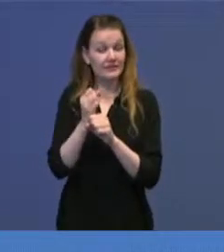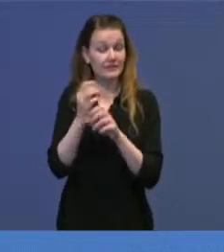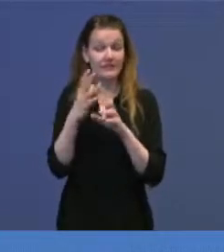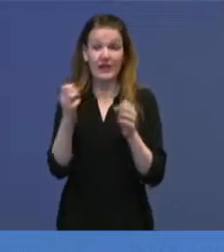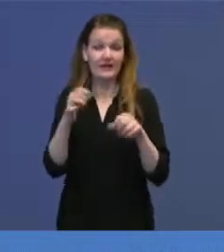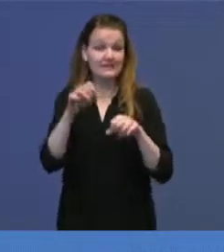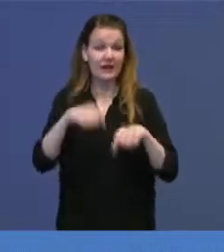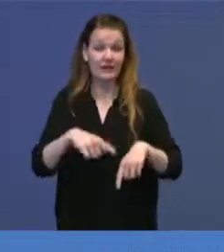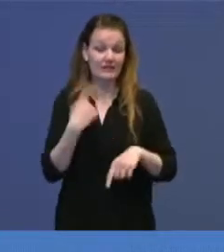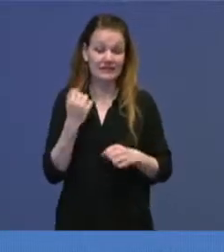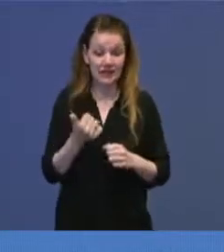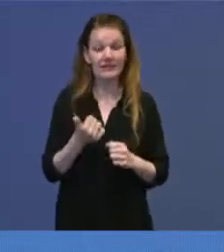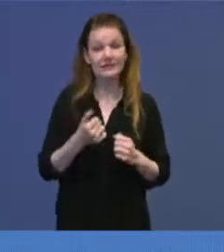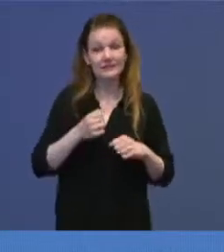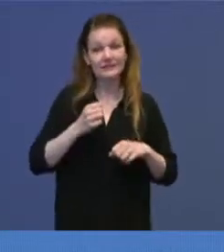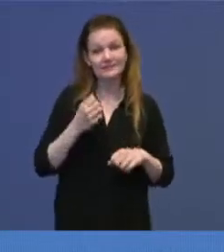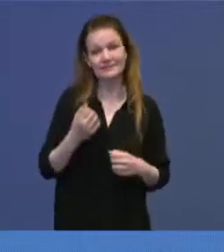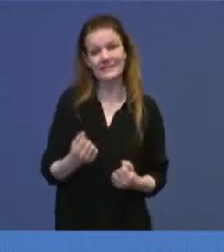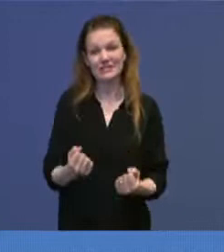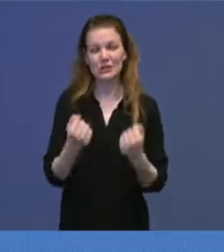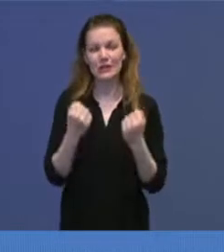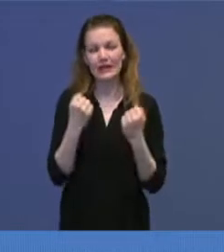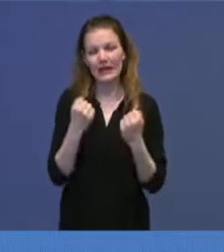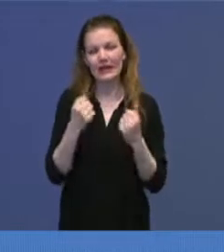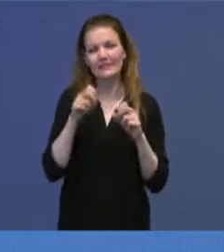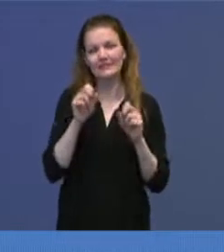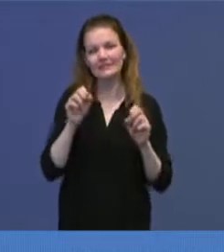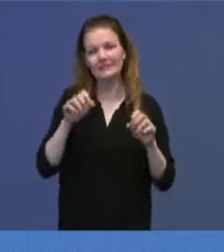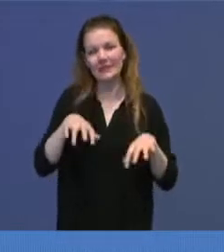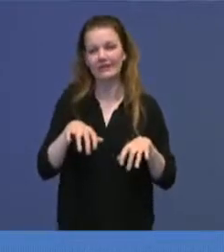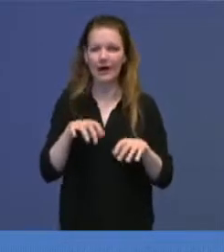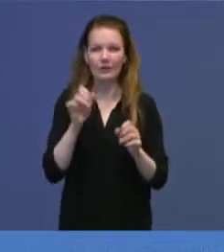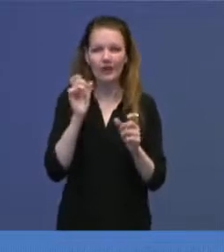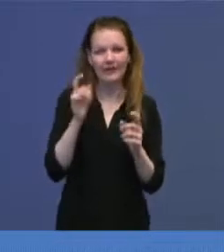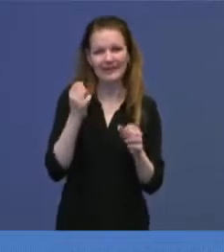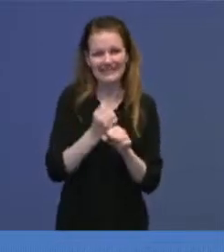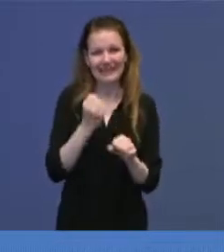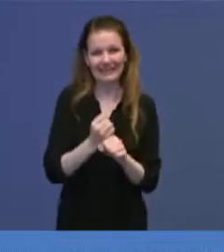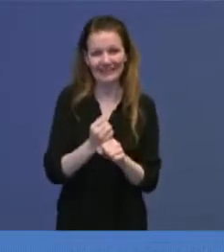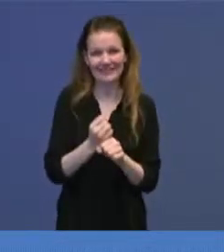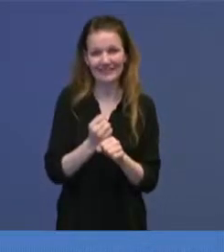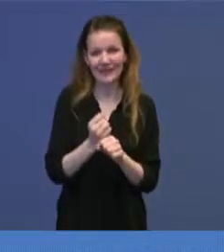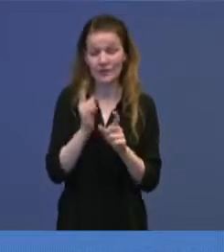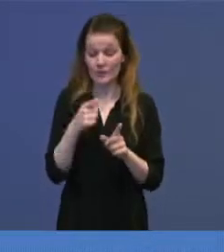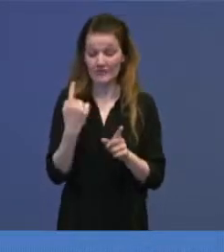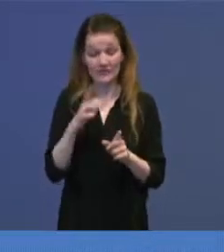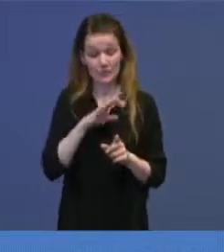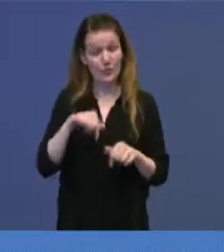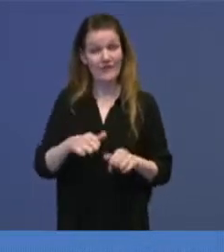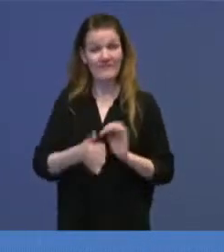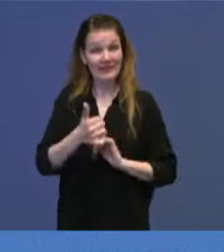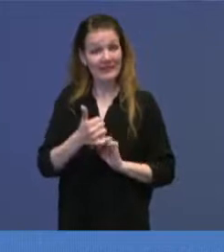og styrke datasikkerheten. Og så er det veldig viktig at vi nå får dette raskt på plass i lys av